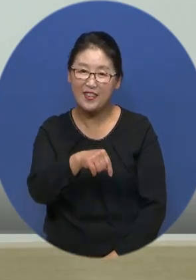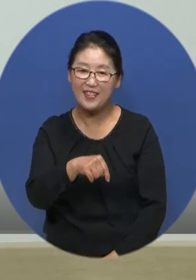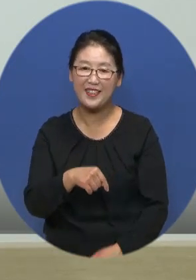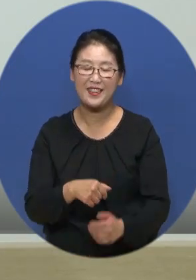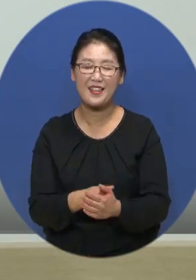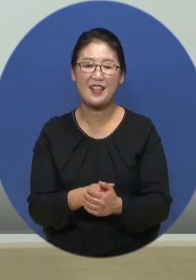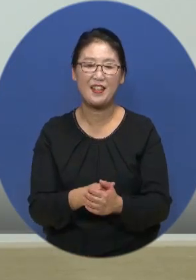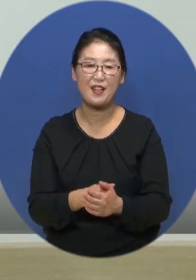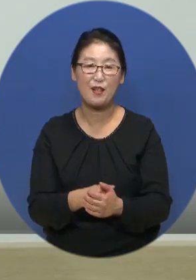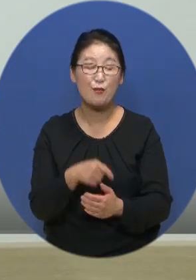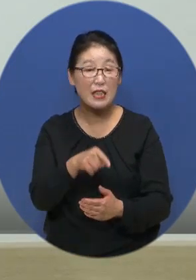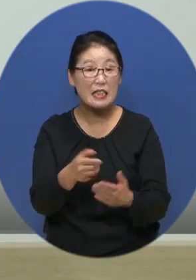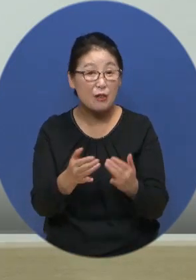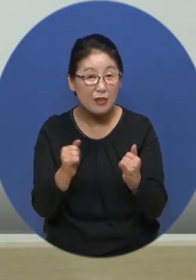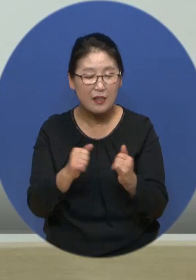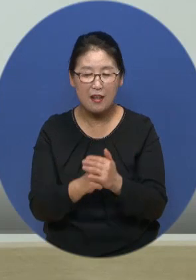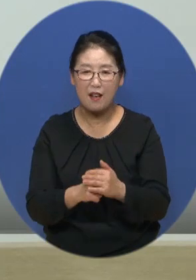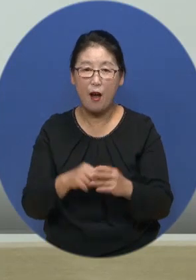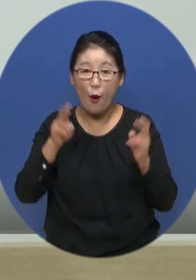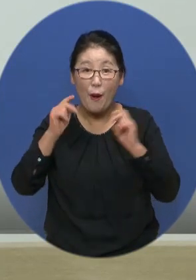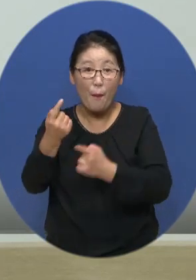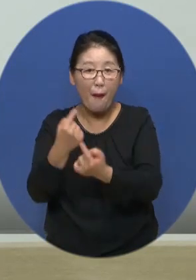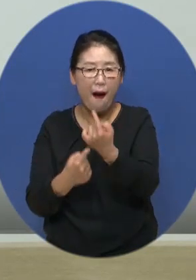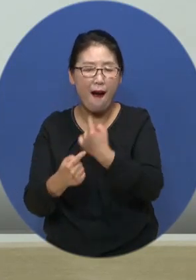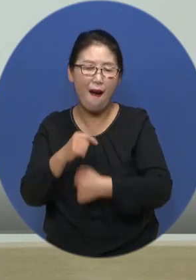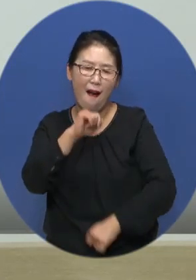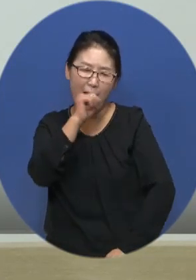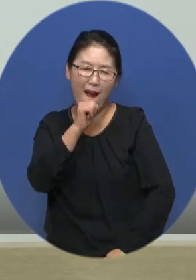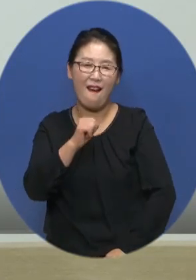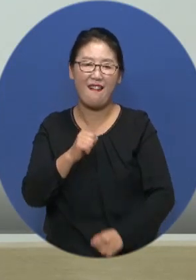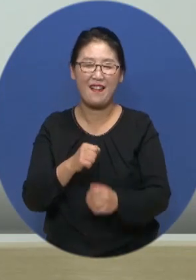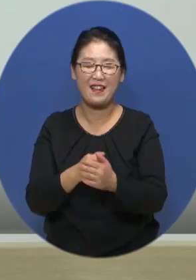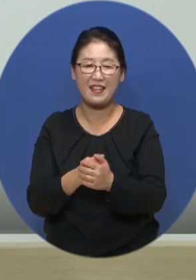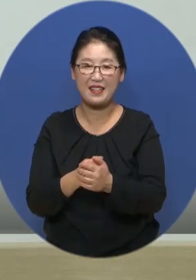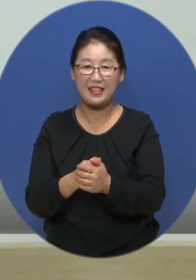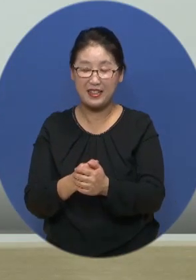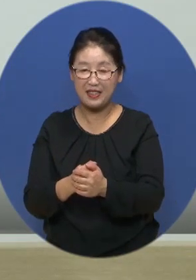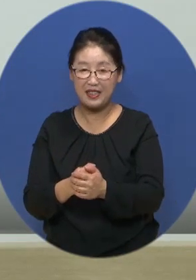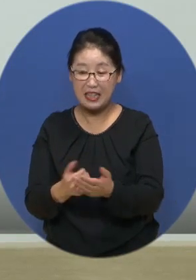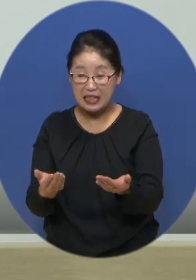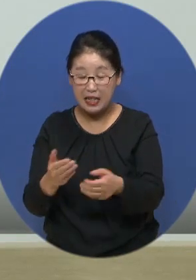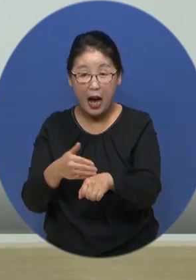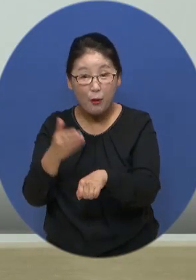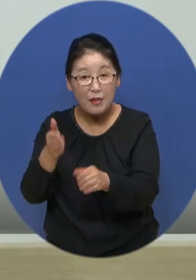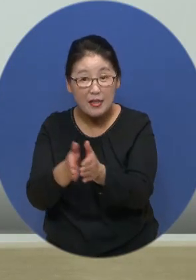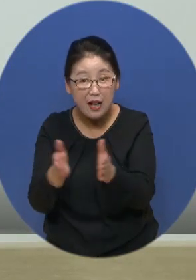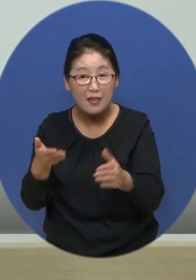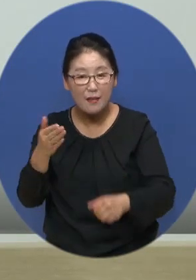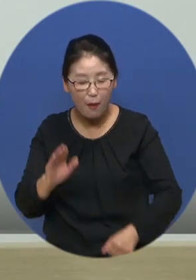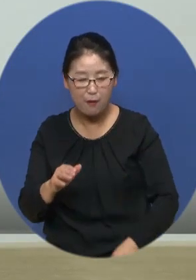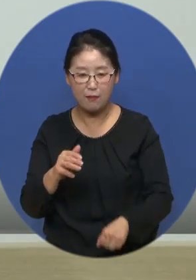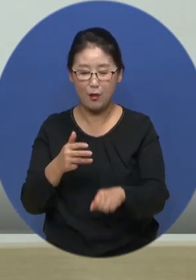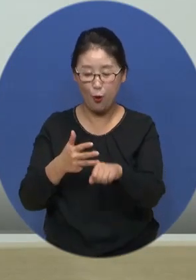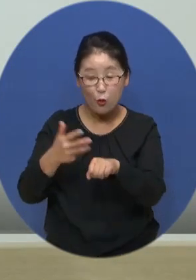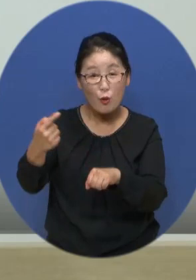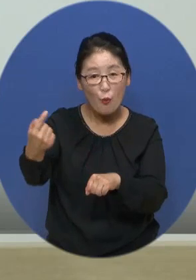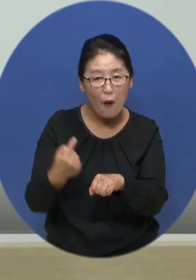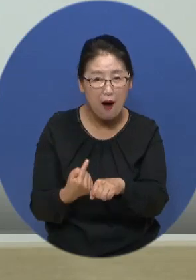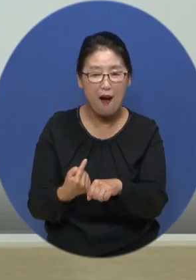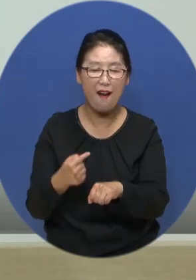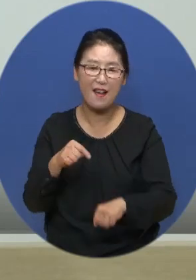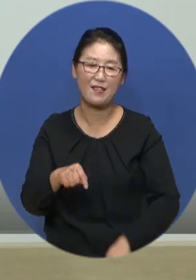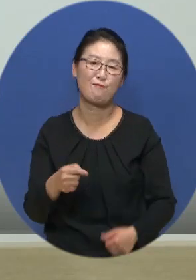굉장히 좋아해요. 9시 출근하지만 8시에 나오기 시작해갖고 일을 하기 시작하거든요. 그러니까 우리 장애인들 제일 좋은 건